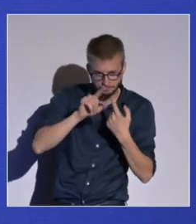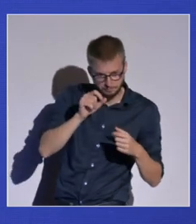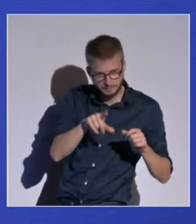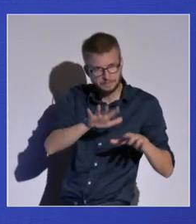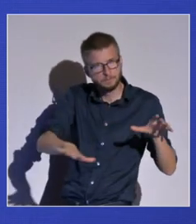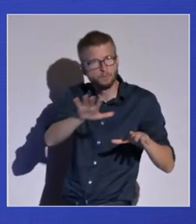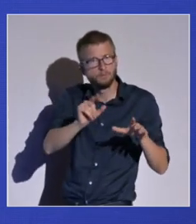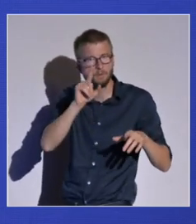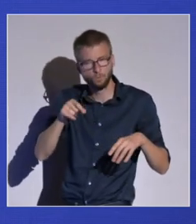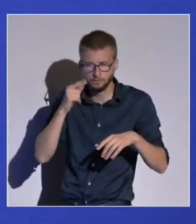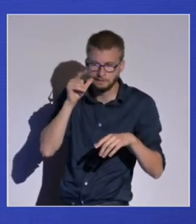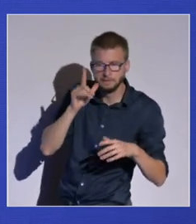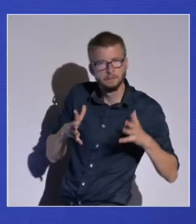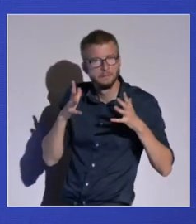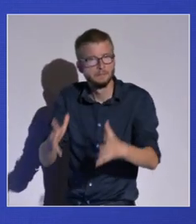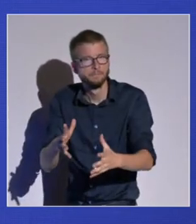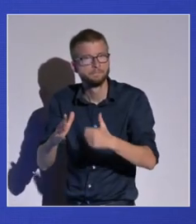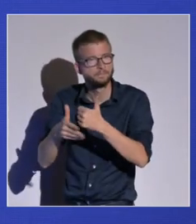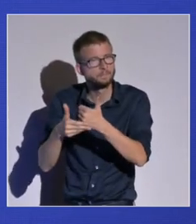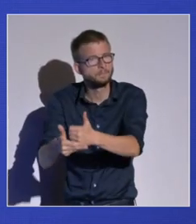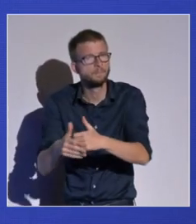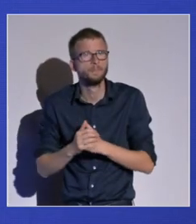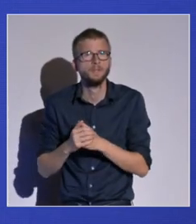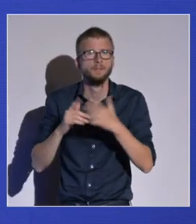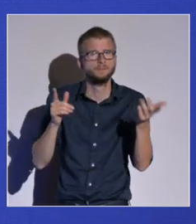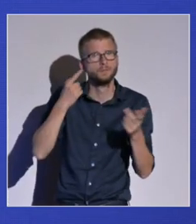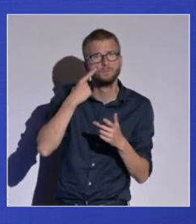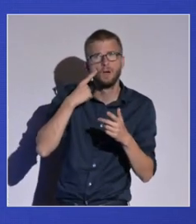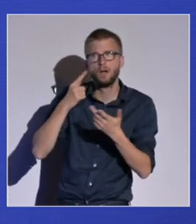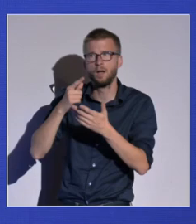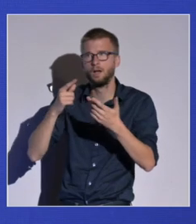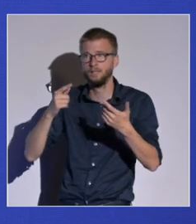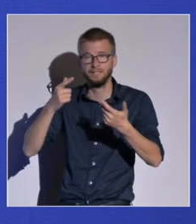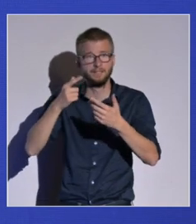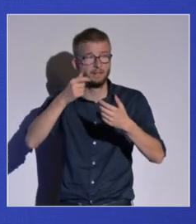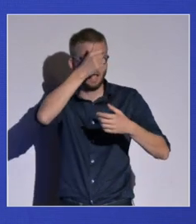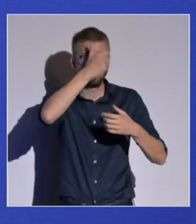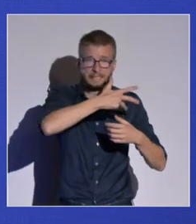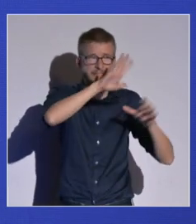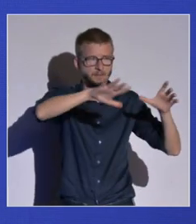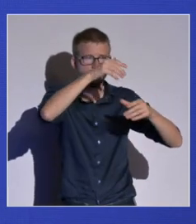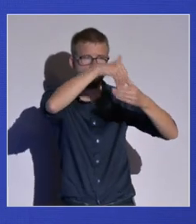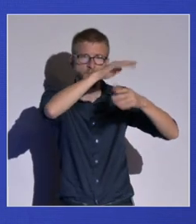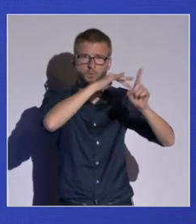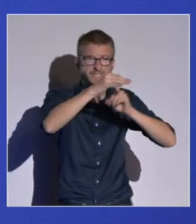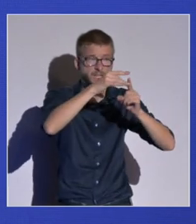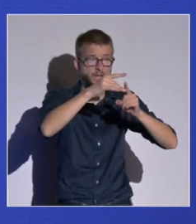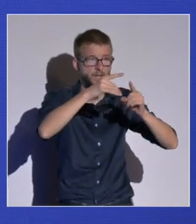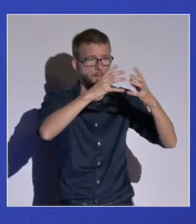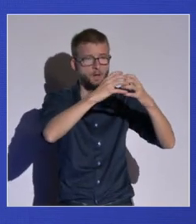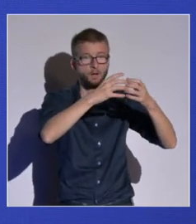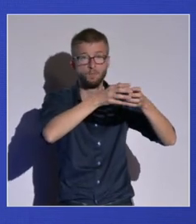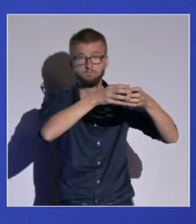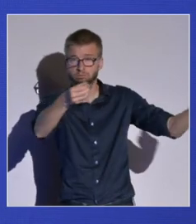nos forces. Quand on regarde la fracture ouverte au sein de la société américaine, quand des gens défendent